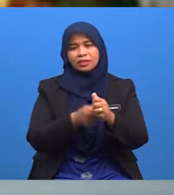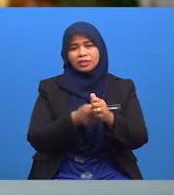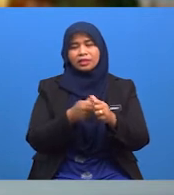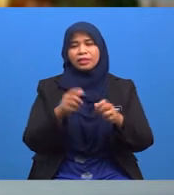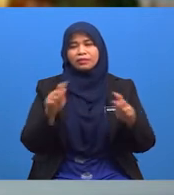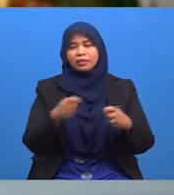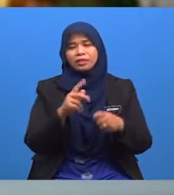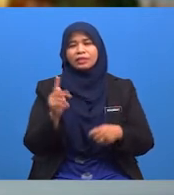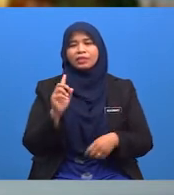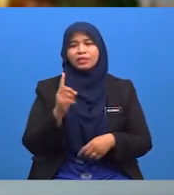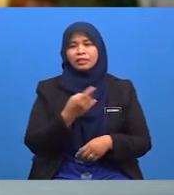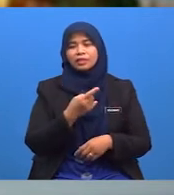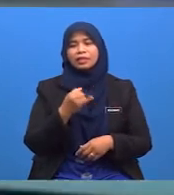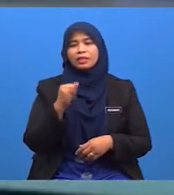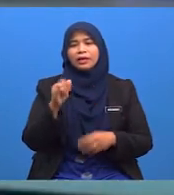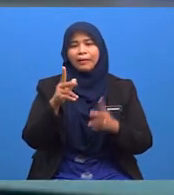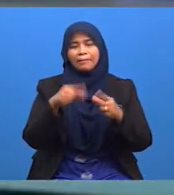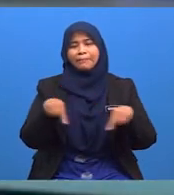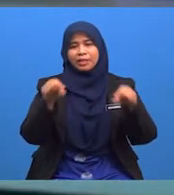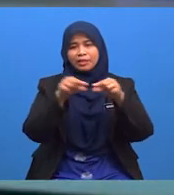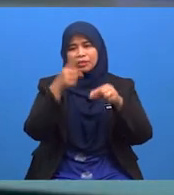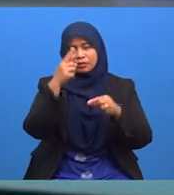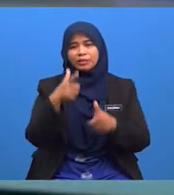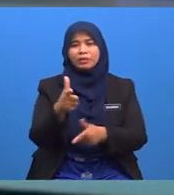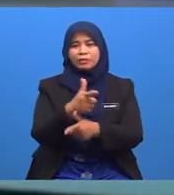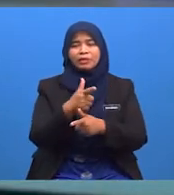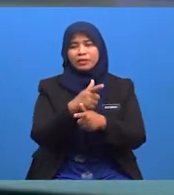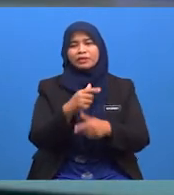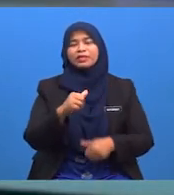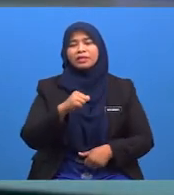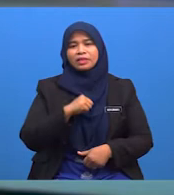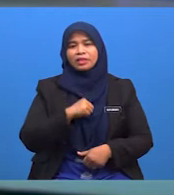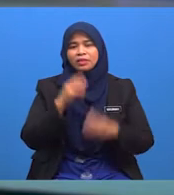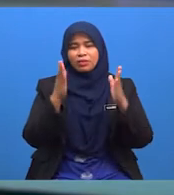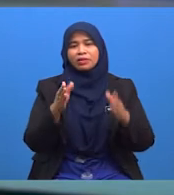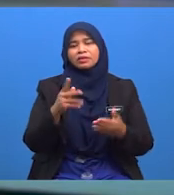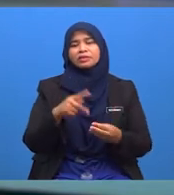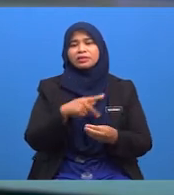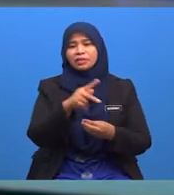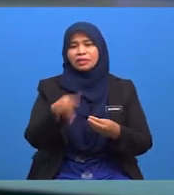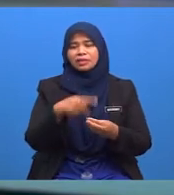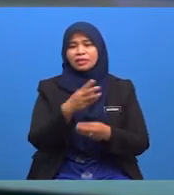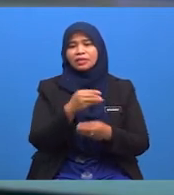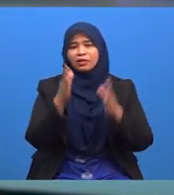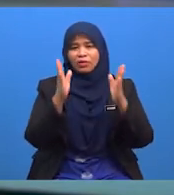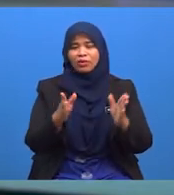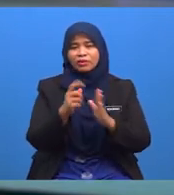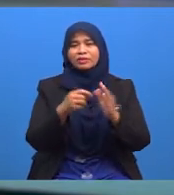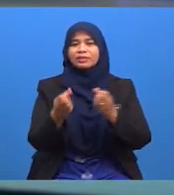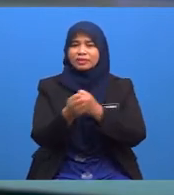kita. Ia penting untuk melindungi diri, orang sekeliling serta orang yang